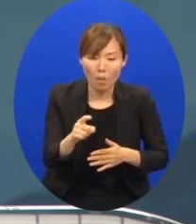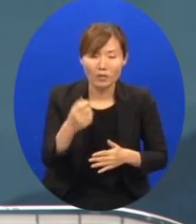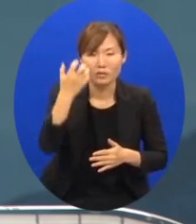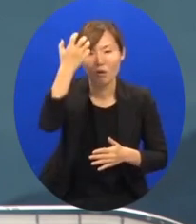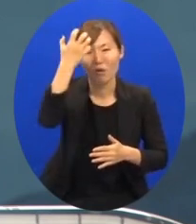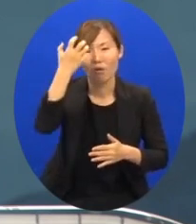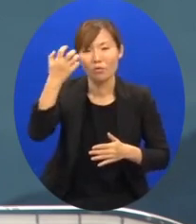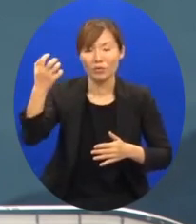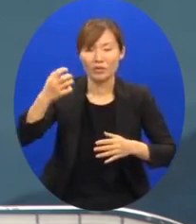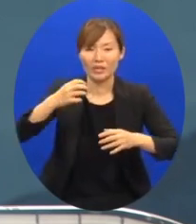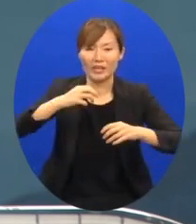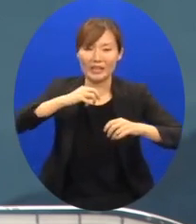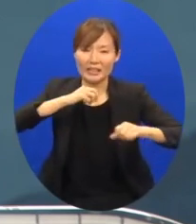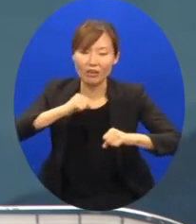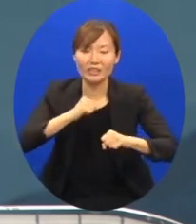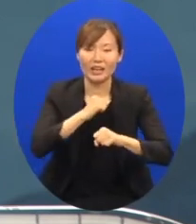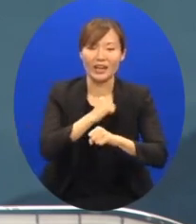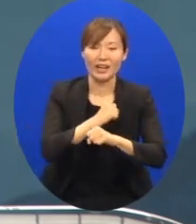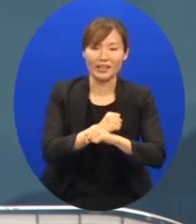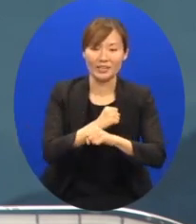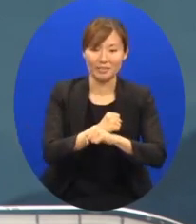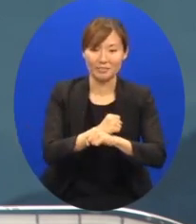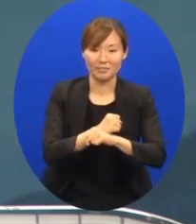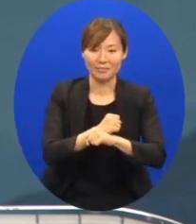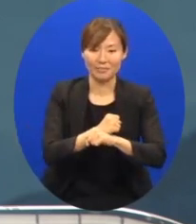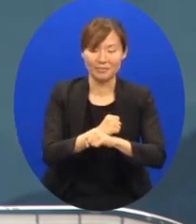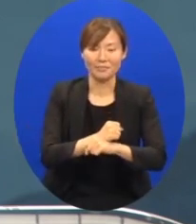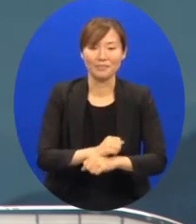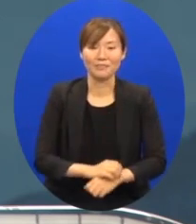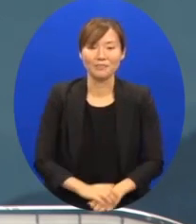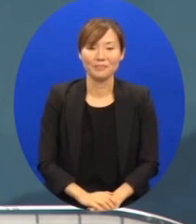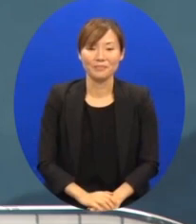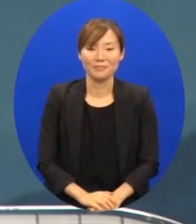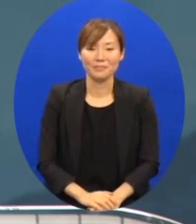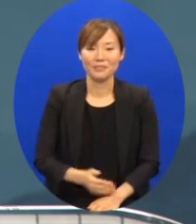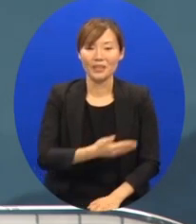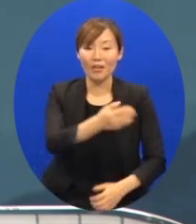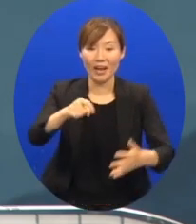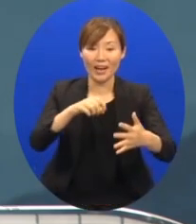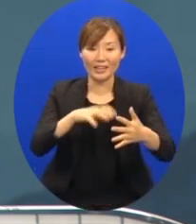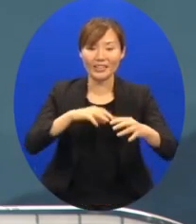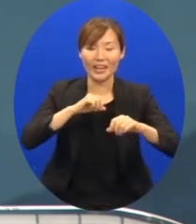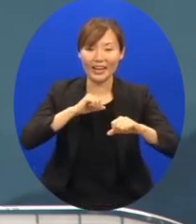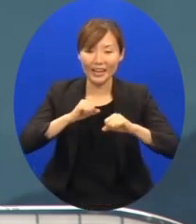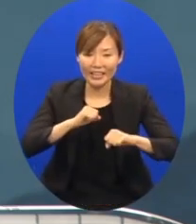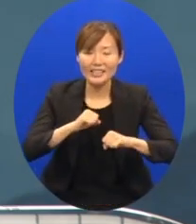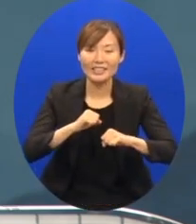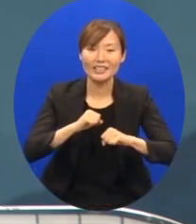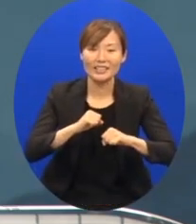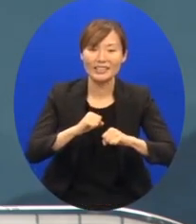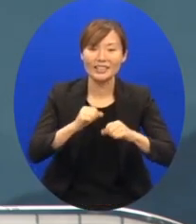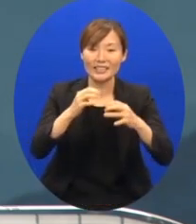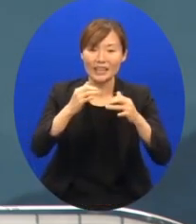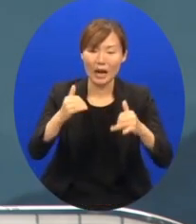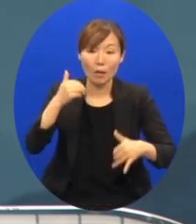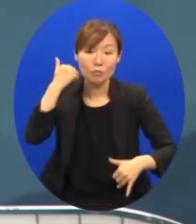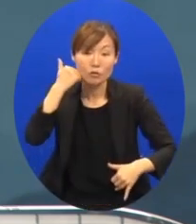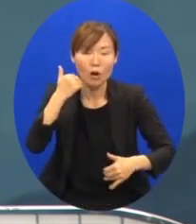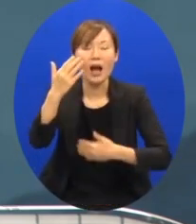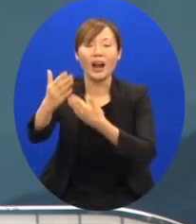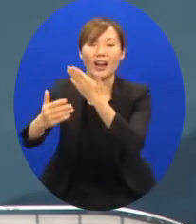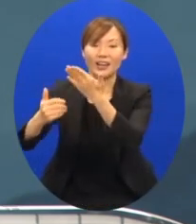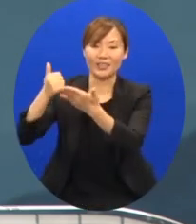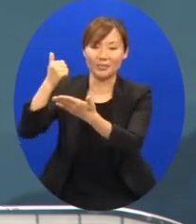역사인 것이다 빌립보서 2장 23절 너희 안에서 행하시는 이는 하나님이시니 자기